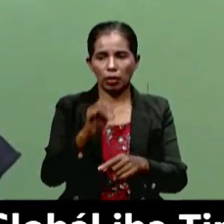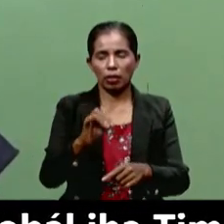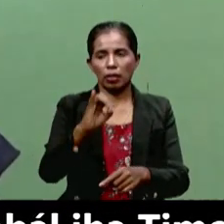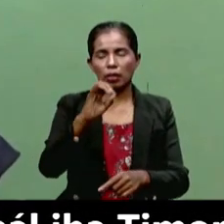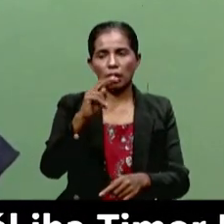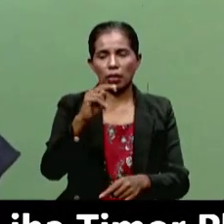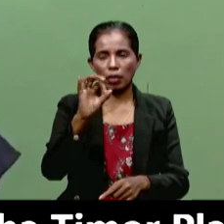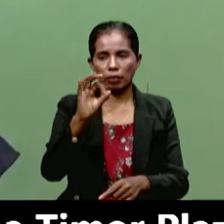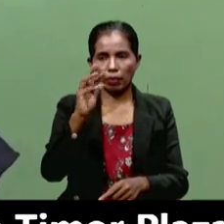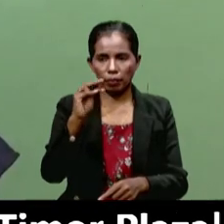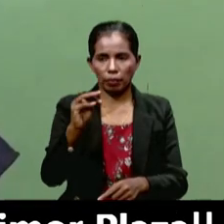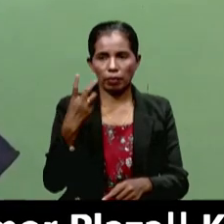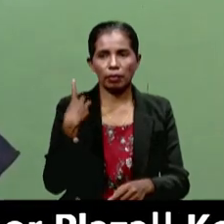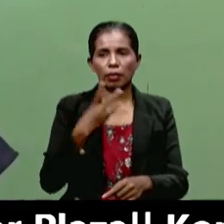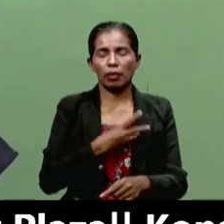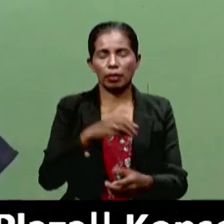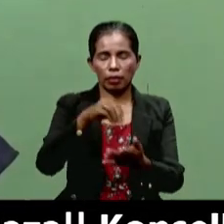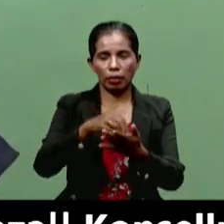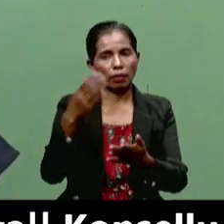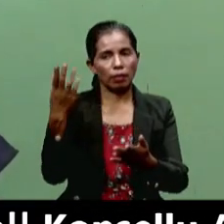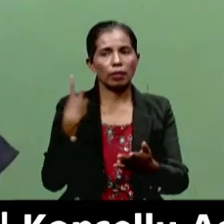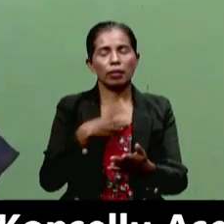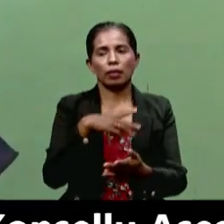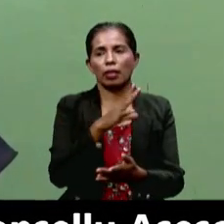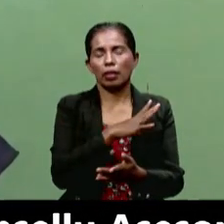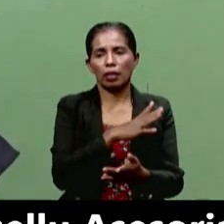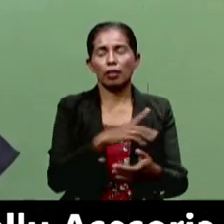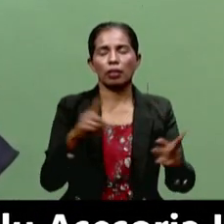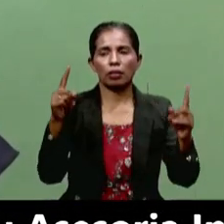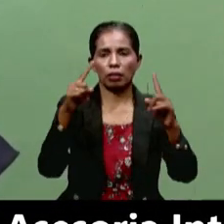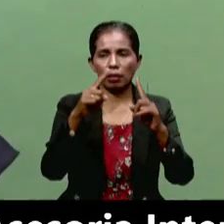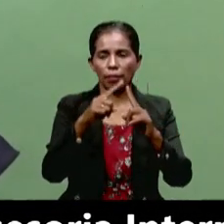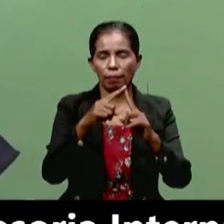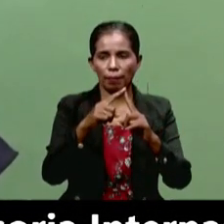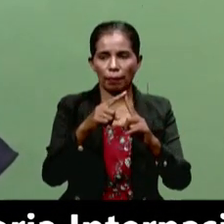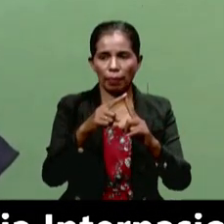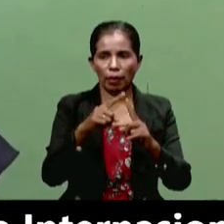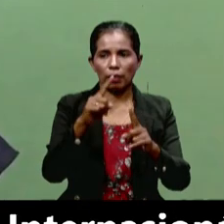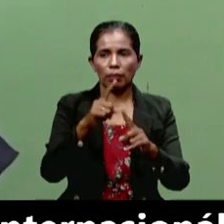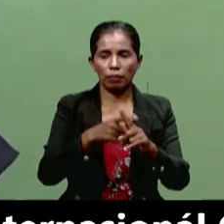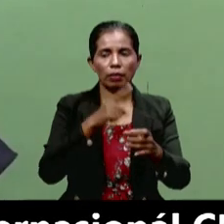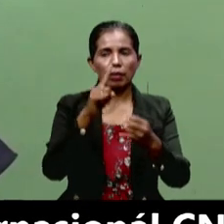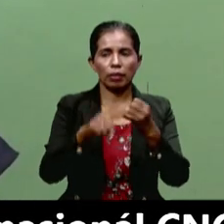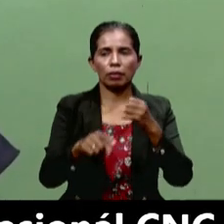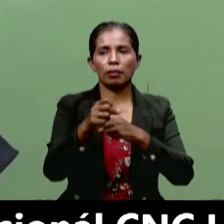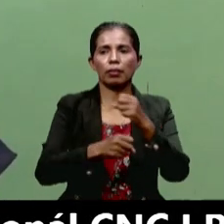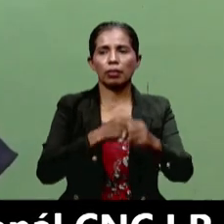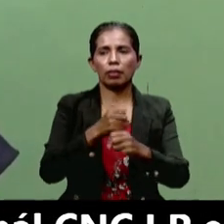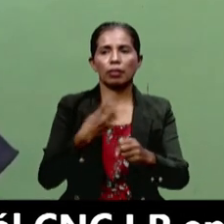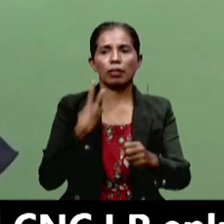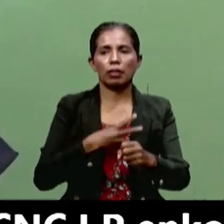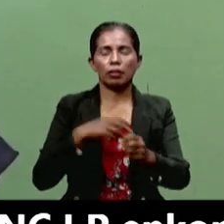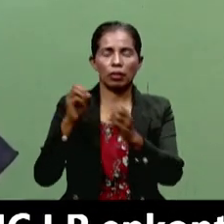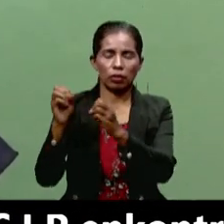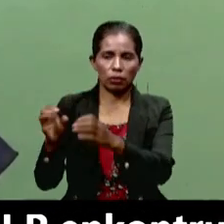halo halo mula sam iha neba ita he to iha fula iko sebatina iha dania afu ita halo istri sam